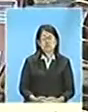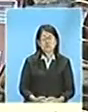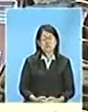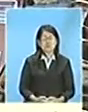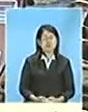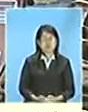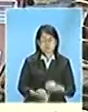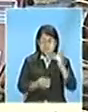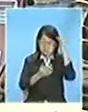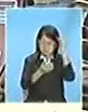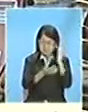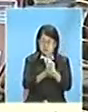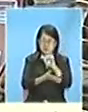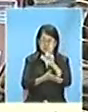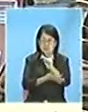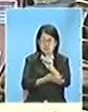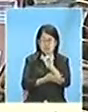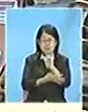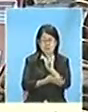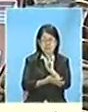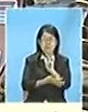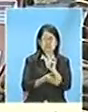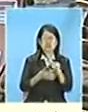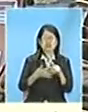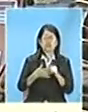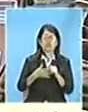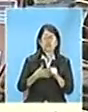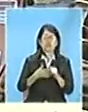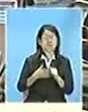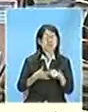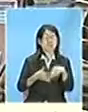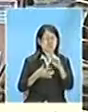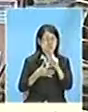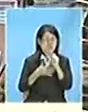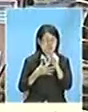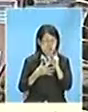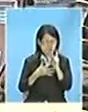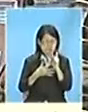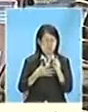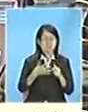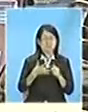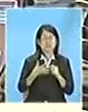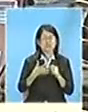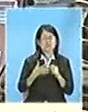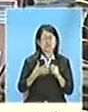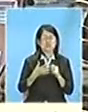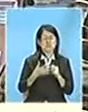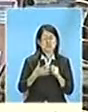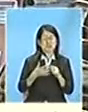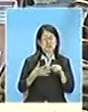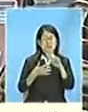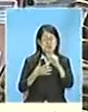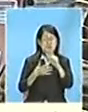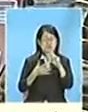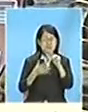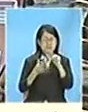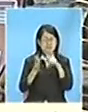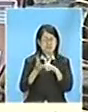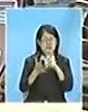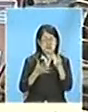พลตำรวจโทสมยศดีมากนายสมศักดิ์บุญเปลื้องนายสมัครชวพ